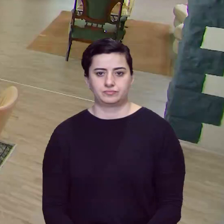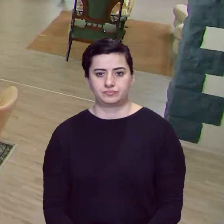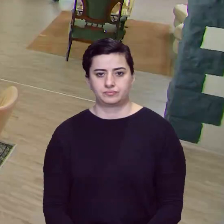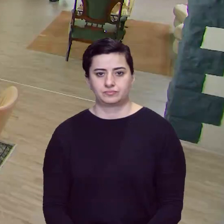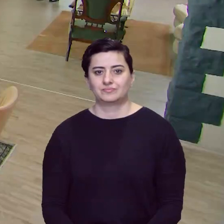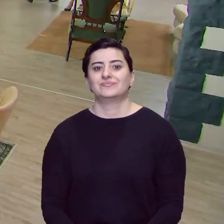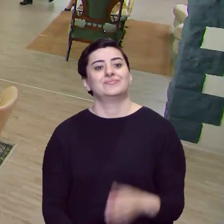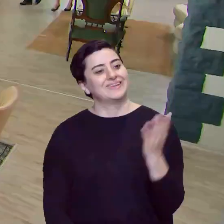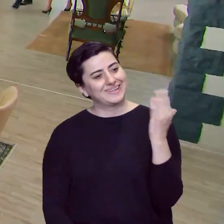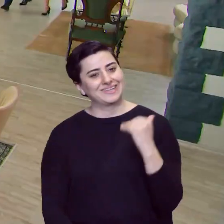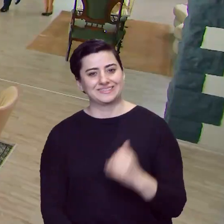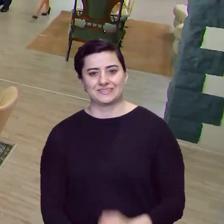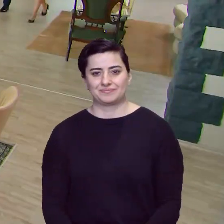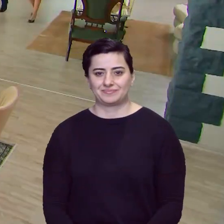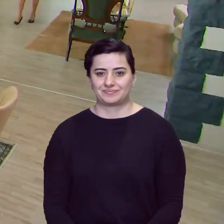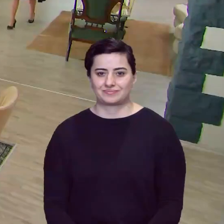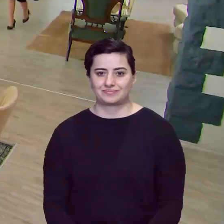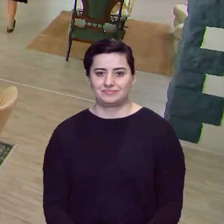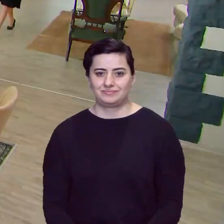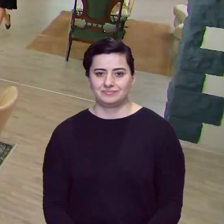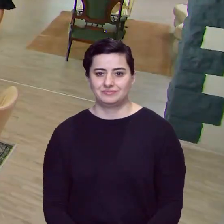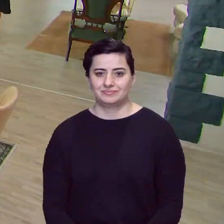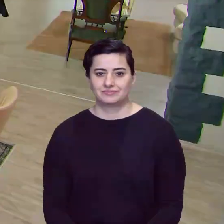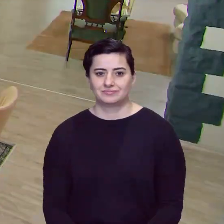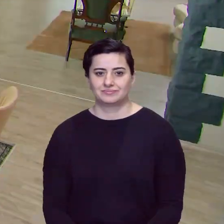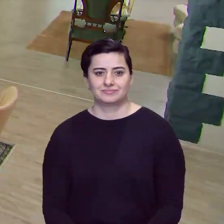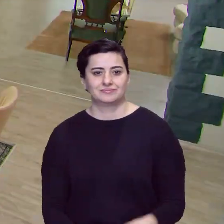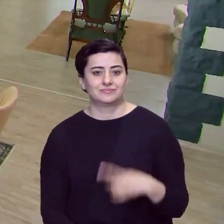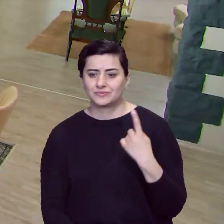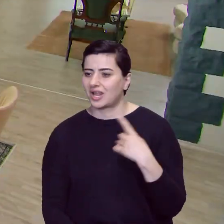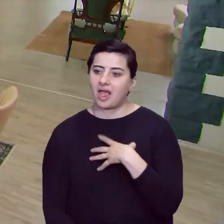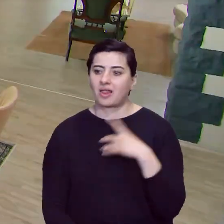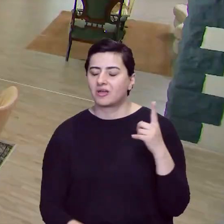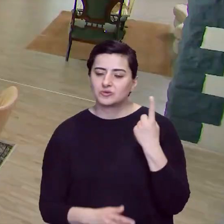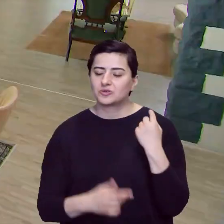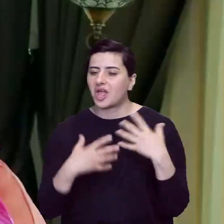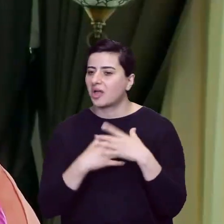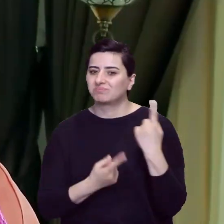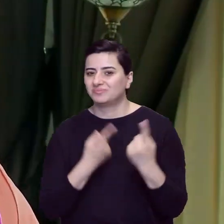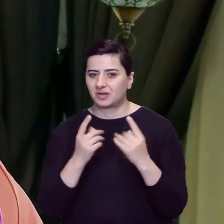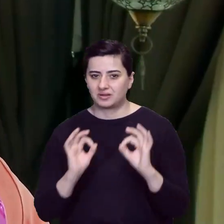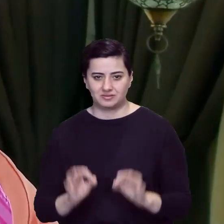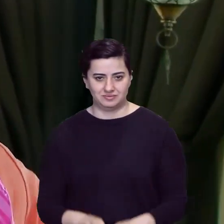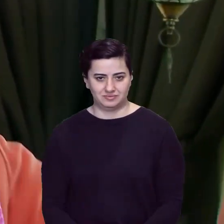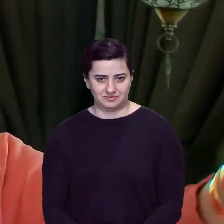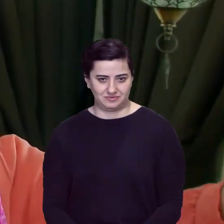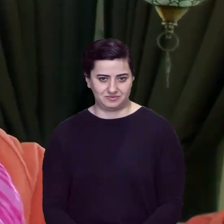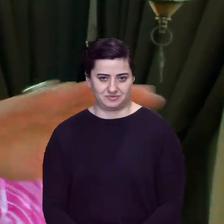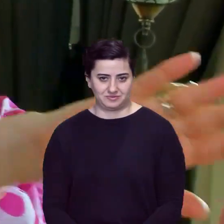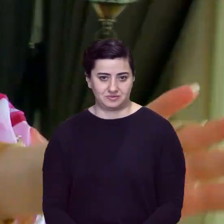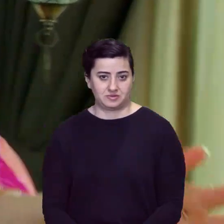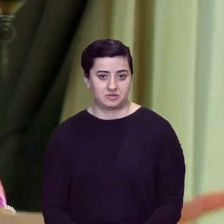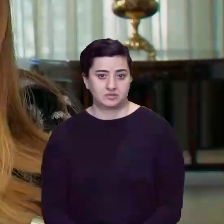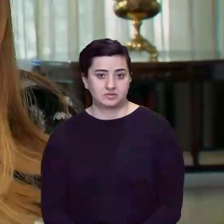Gelin çocuklar. Zehra ile Ömer geliyor. Gelin gelin, biz de halamın dün geceki macerasını dinliyorduk. Ay